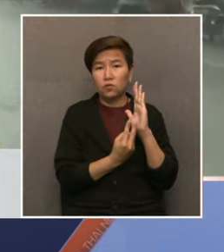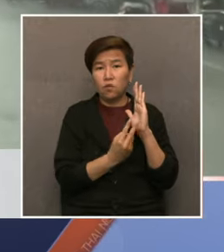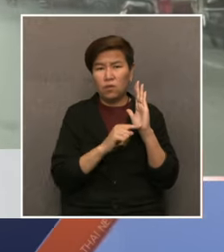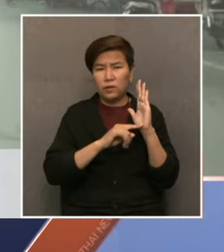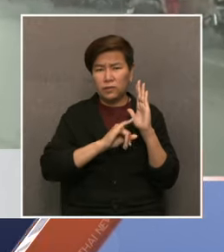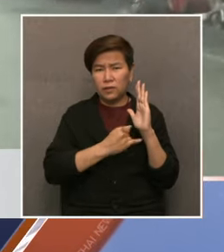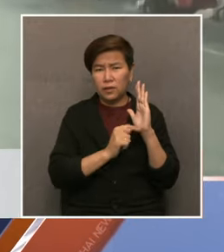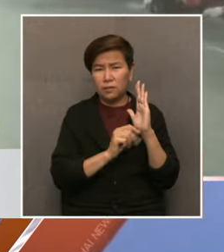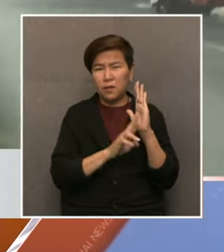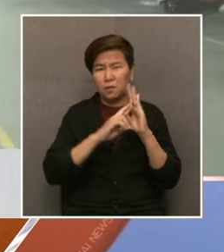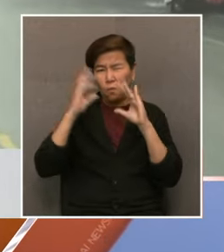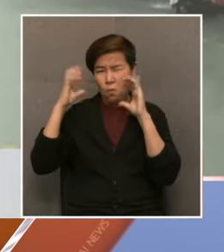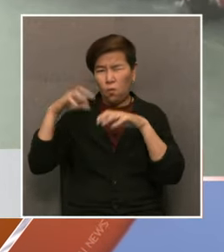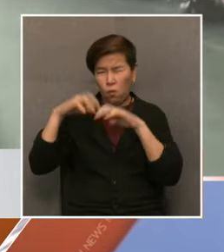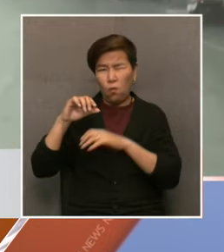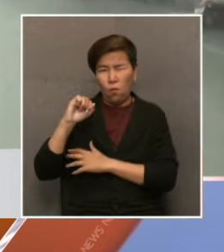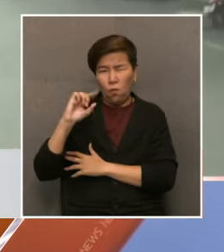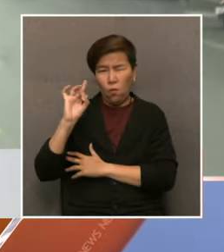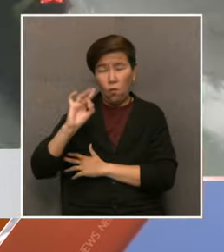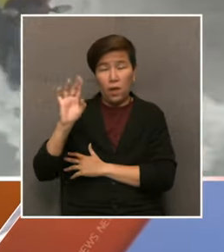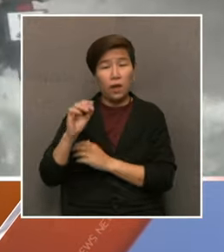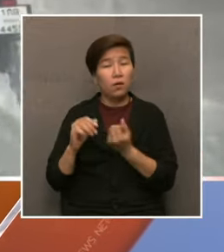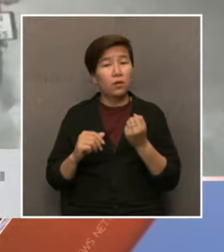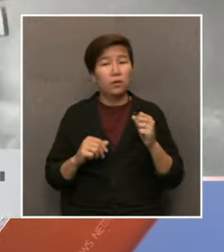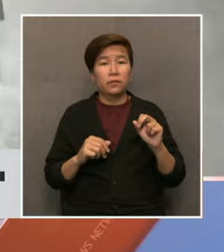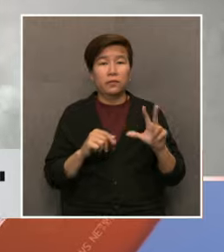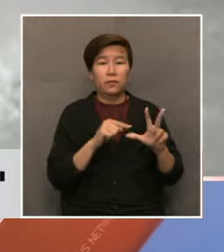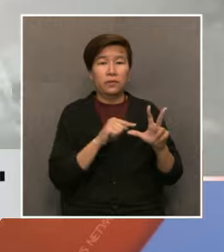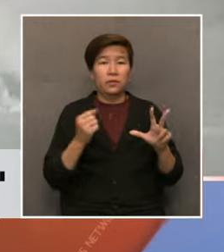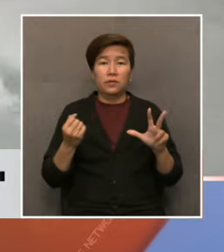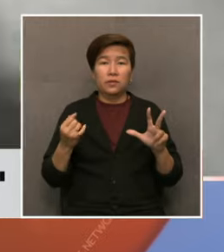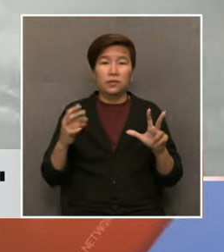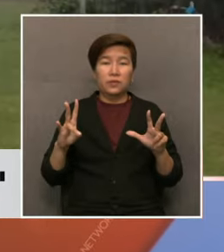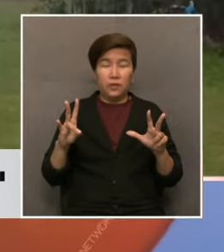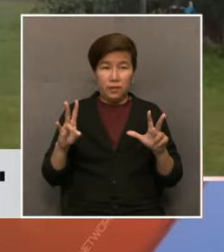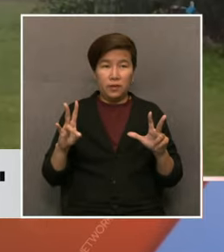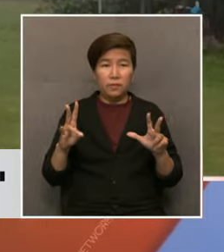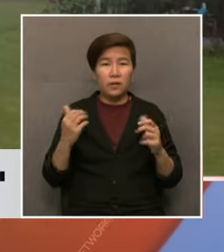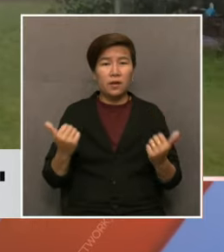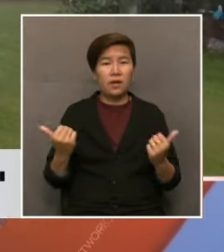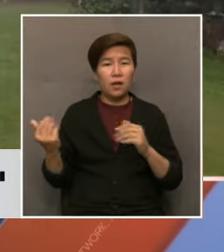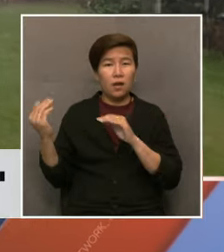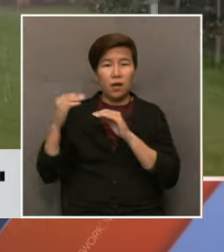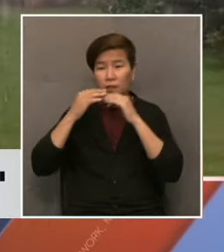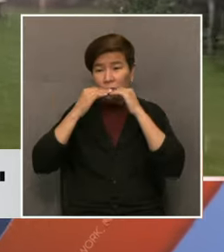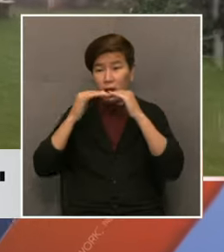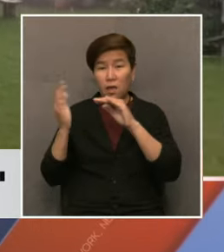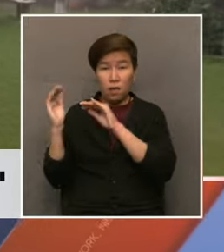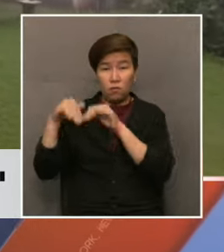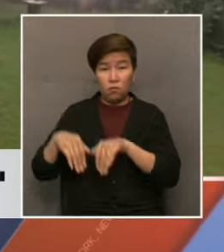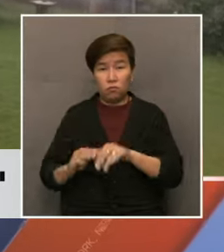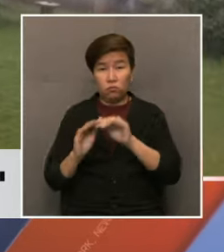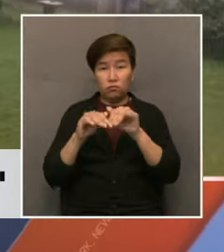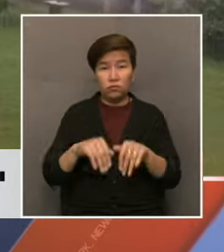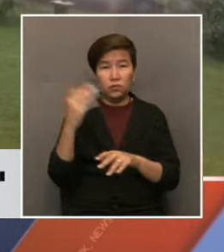เติมเข้ามาครับในช่วง13ถึง17นี้นะครับแล้วก็คลื่นลมในช่วงนี้ก็จะแรงขึ้นด้วยนะครับเพราะฉะนั้นพี่น้องช